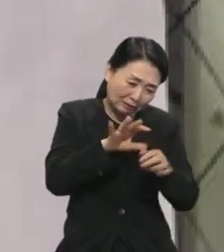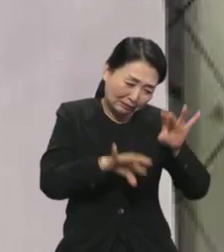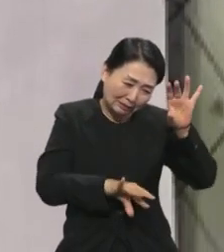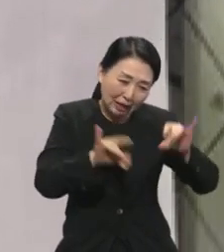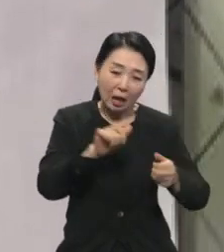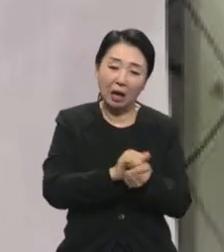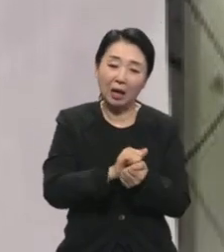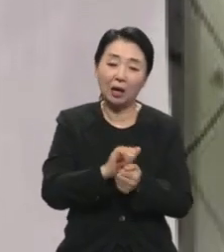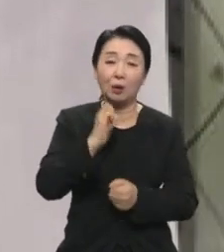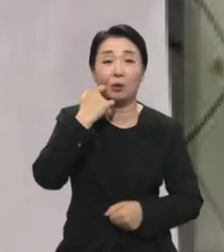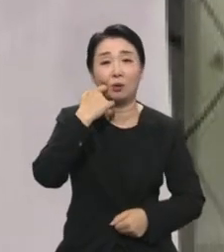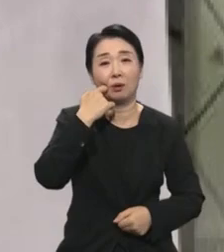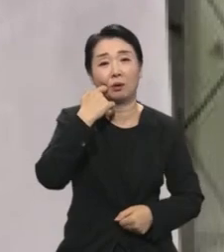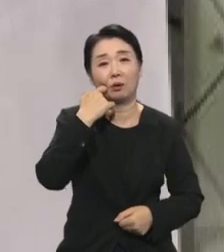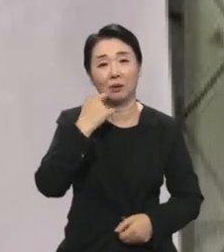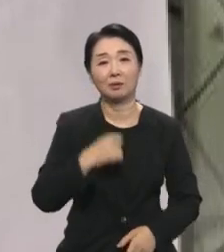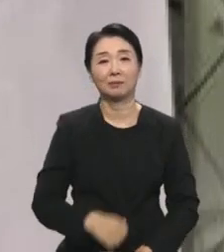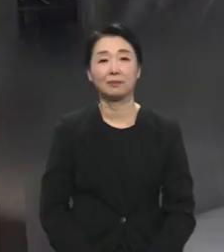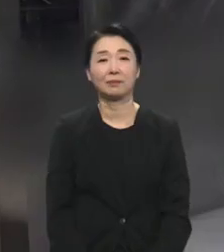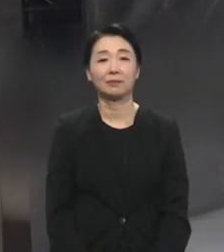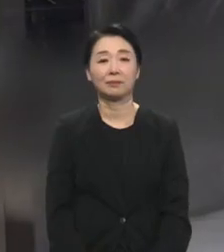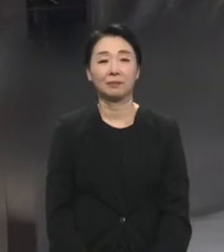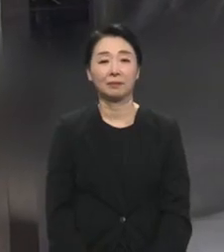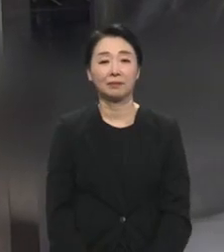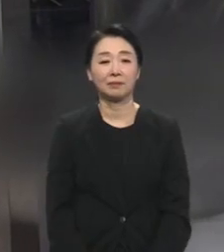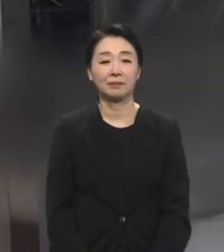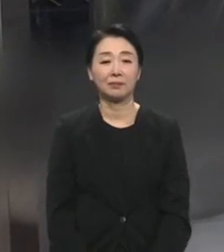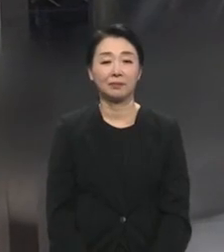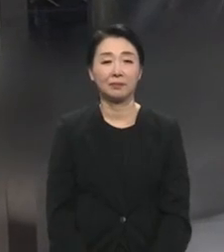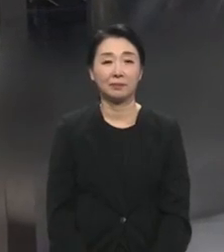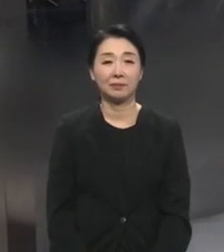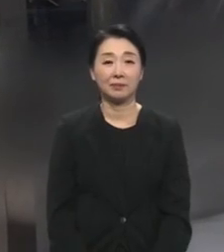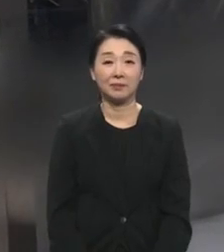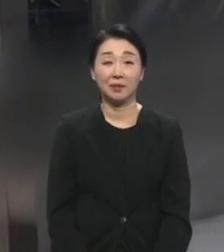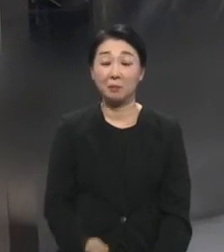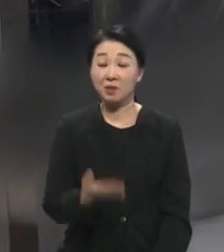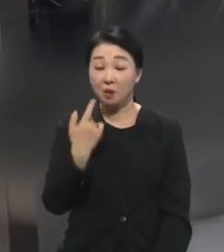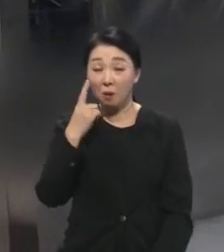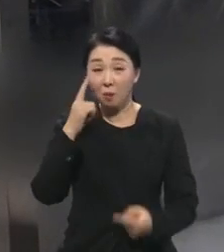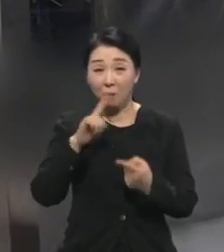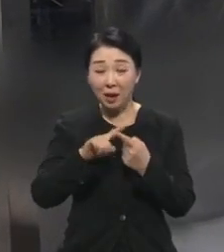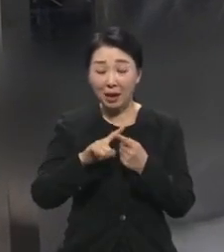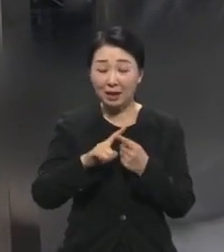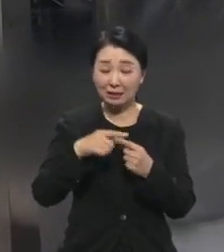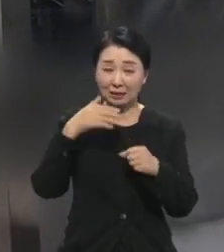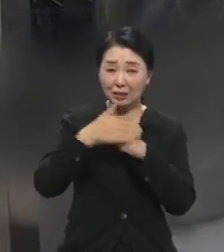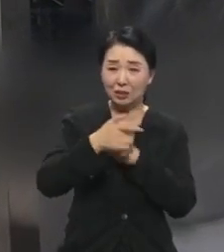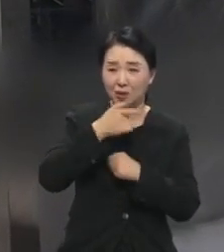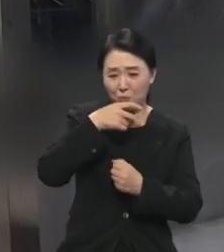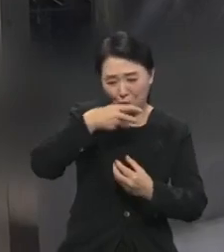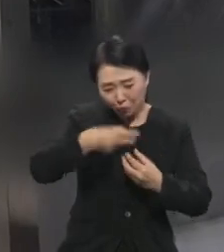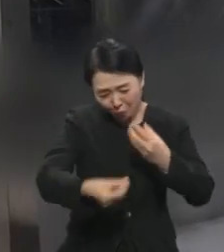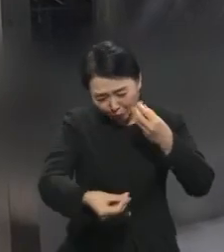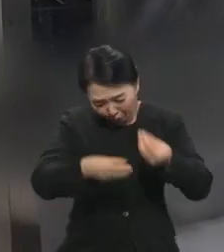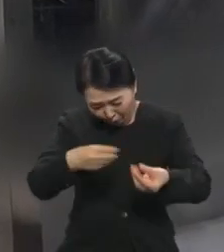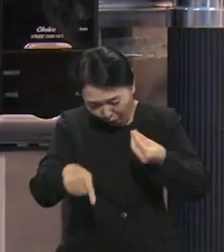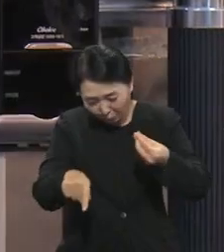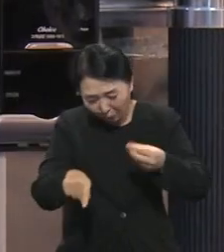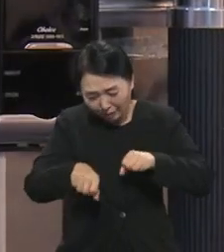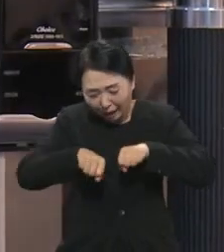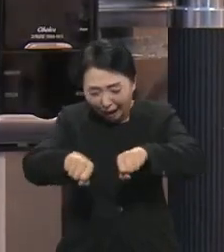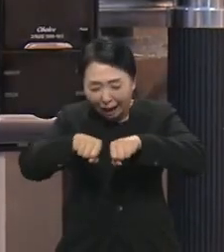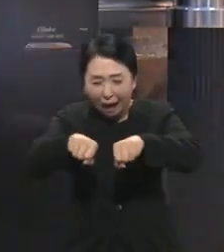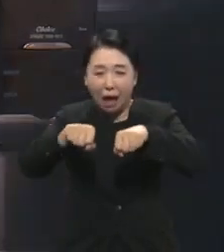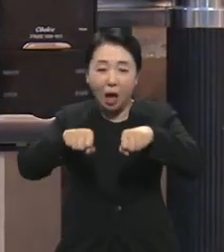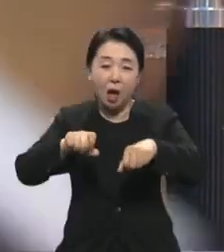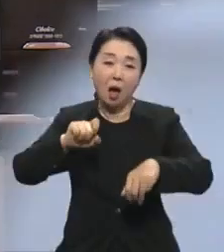직원들이 얼마나 힘들겠어요. 맞아요. 예. 바로 그겁니다. 그래서 이 탕후루 먹다 보면 바닥에 설탕물이 뚝뚝 떨어지는데 이거 치우는 거 얼마나 힘들겠습니까?